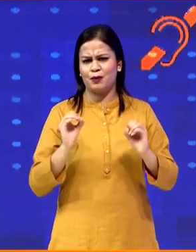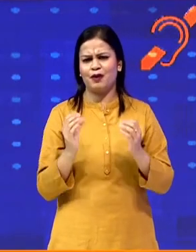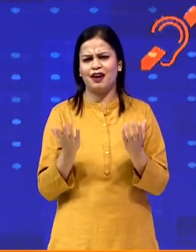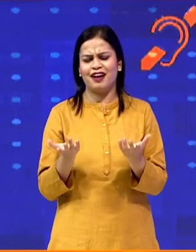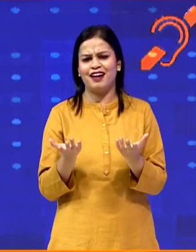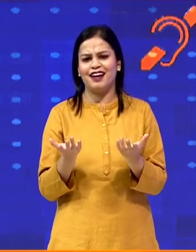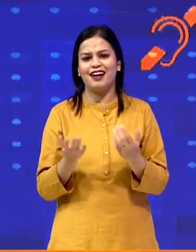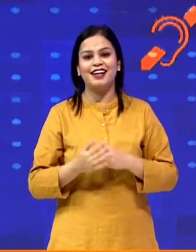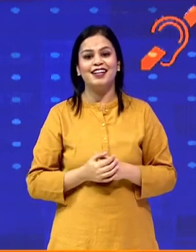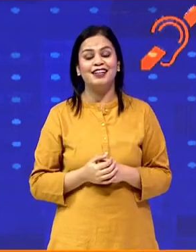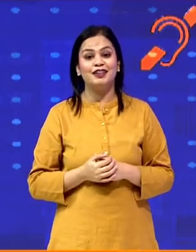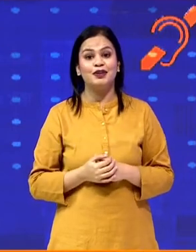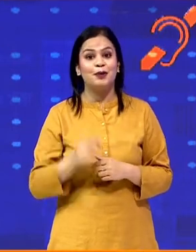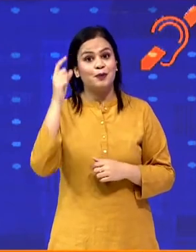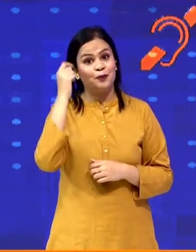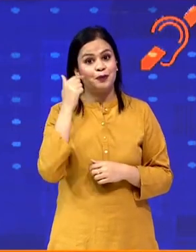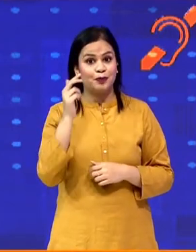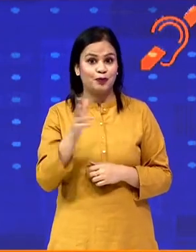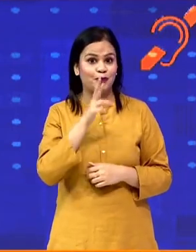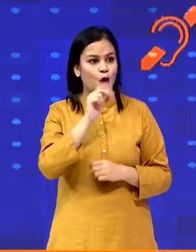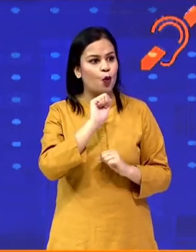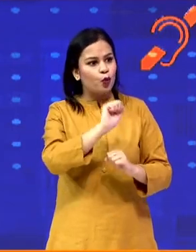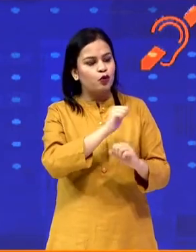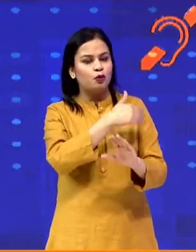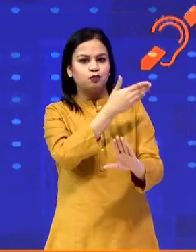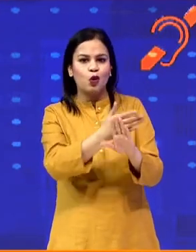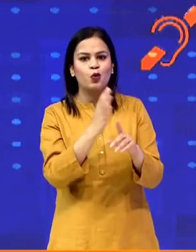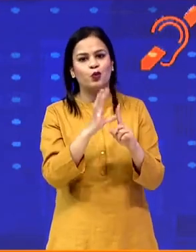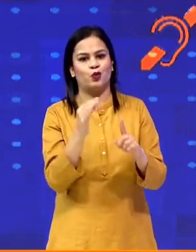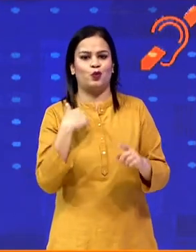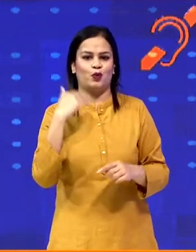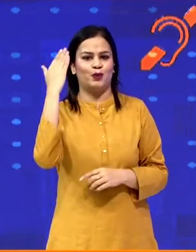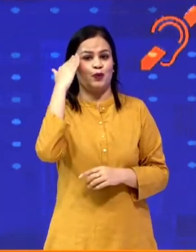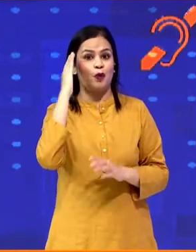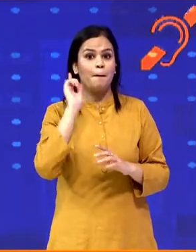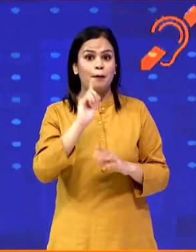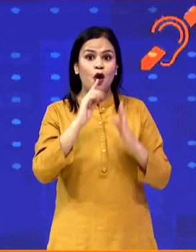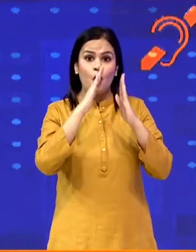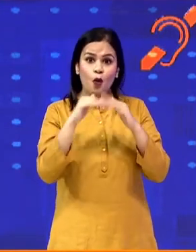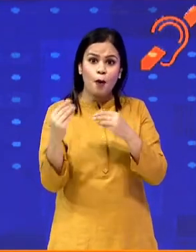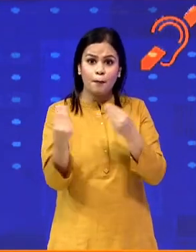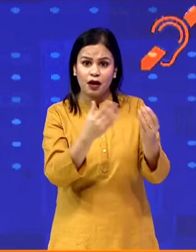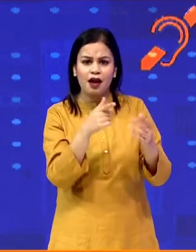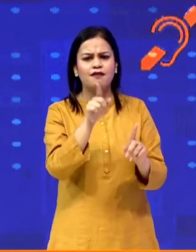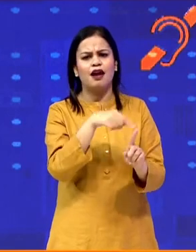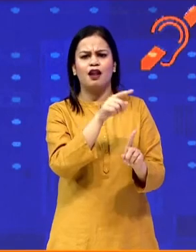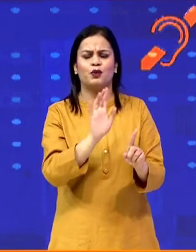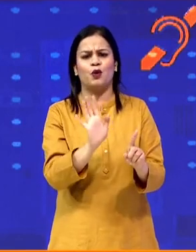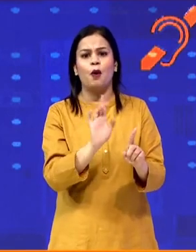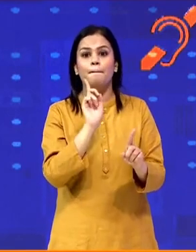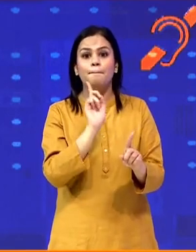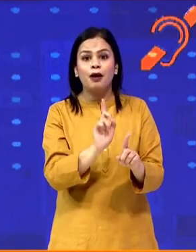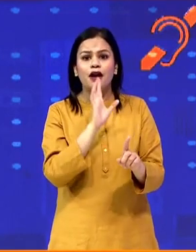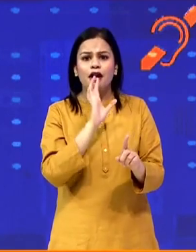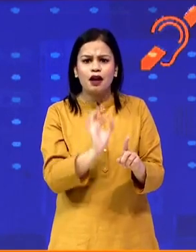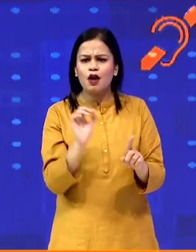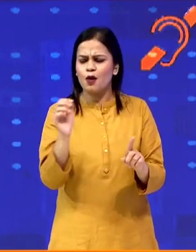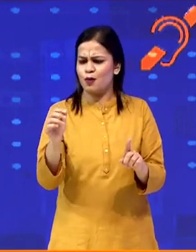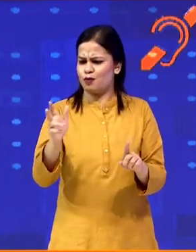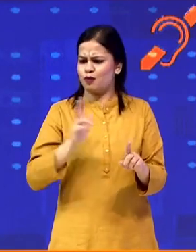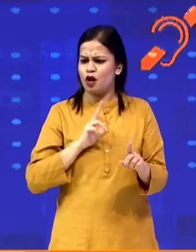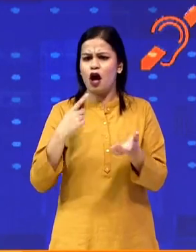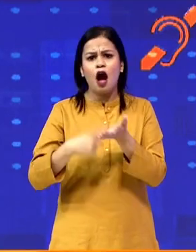देखिए आप पर जितना खतरा है उसको मैं जानता हूं उसके हिसाब से आपको मकान देना गलत नहीं है वो का रहे हैं की इसे क्यों खाली करवाया